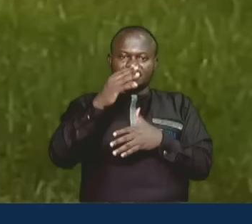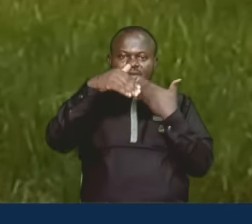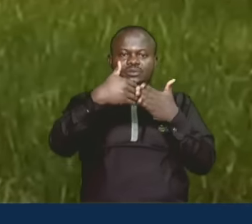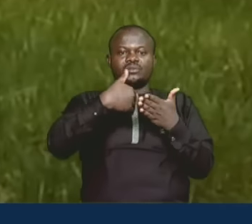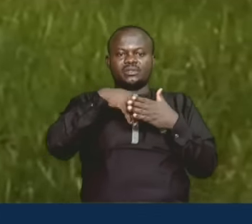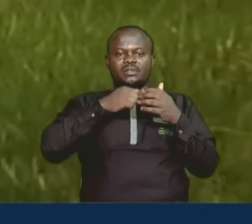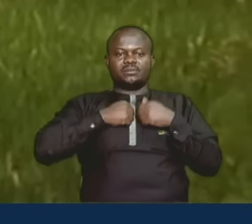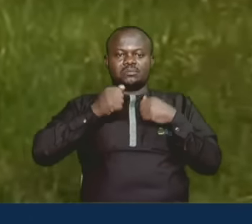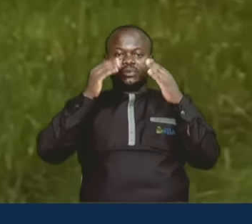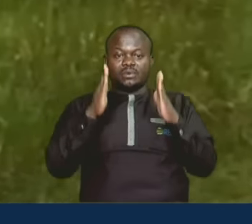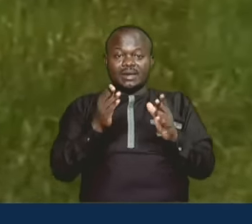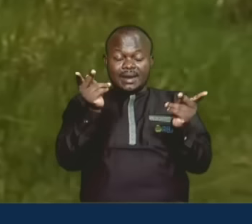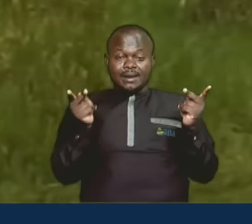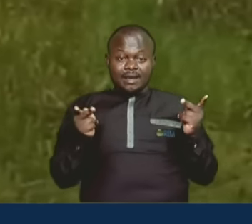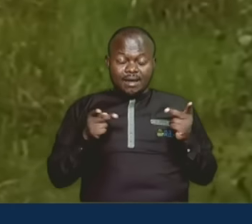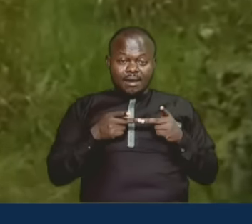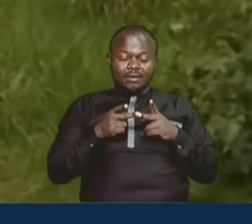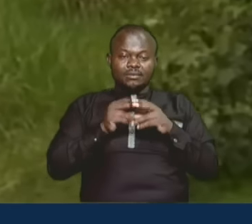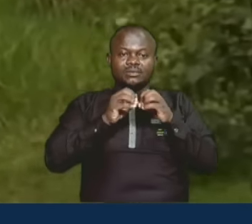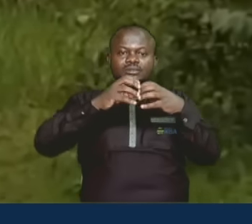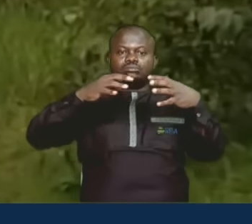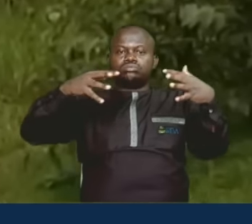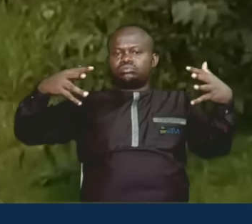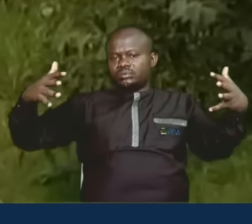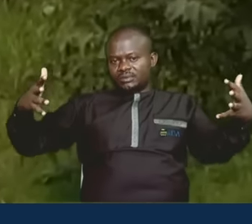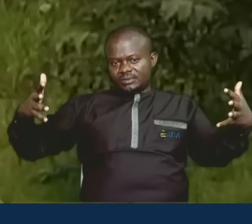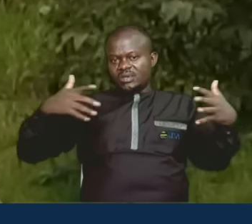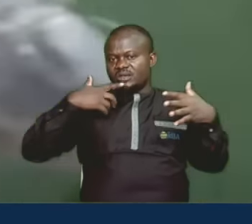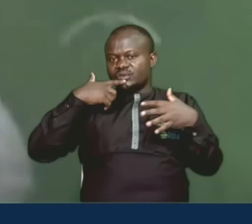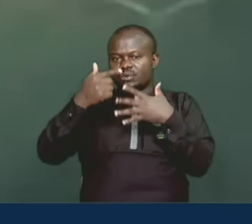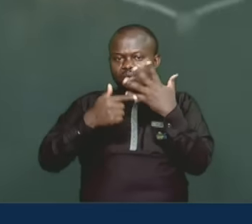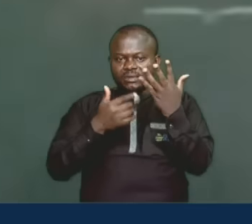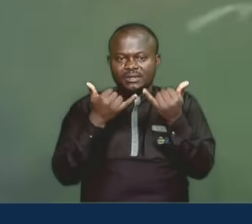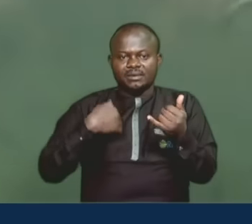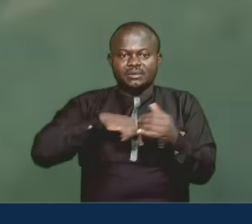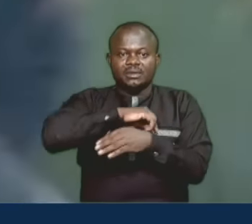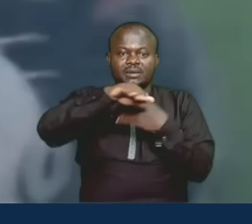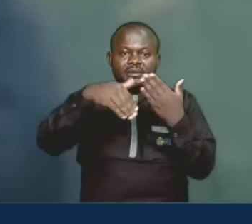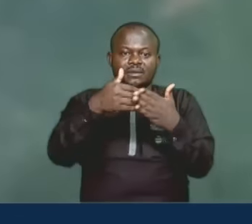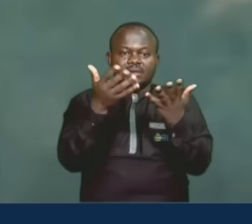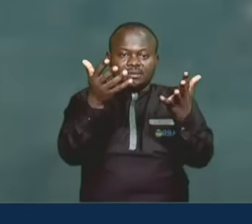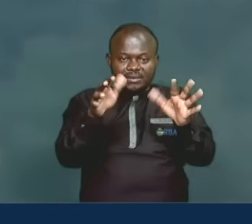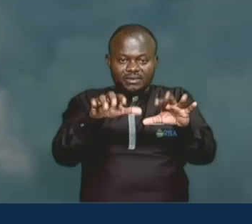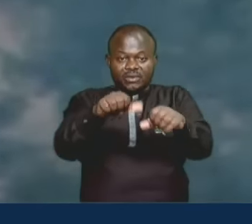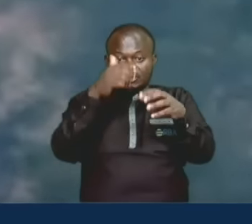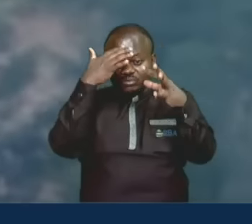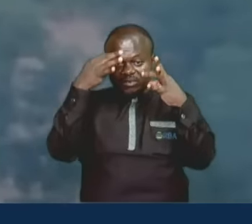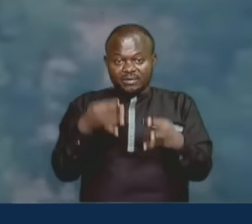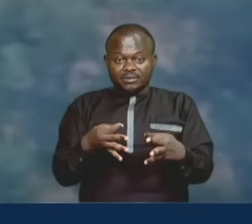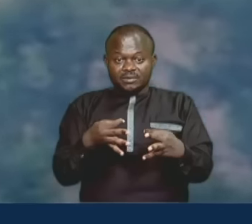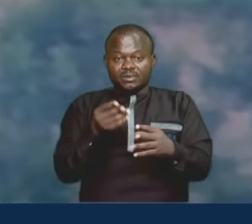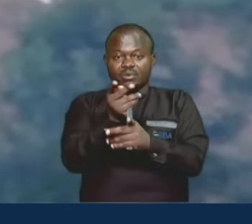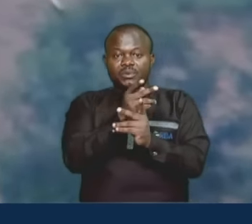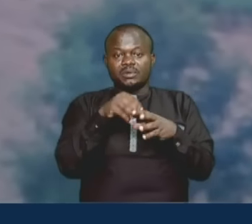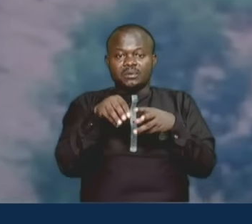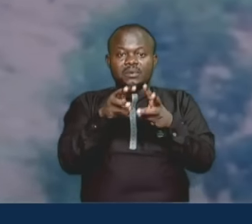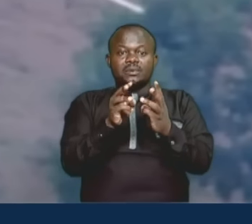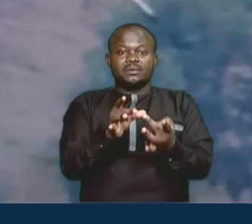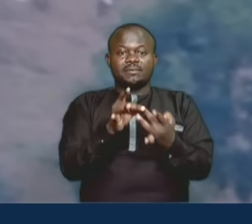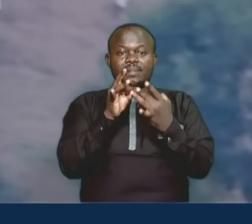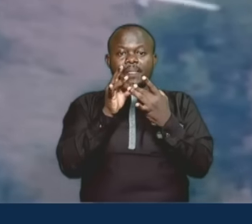Rwanda. Ni ahantu imisambi yororokera. So kuba twara fasha umwanzuro wo kuhitaho ku buryo budasanzwe